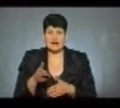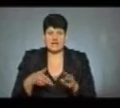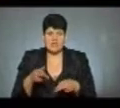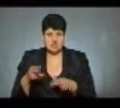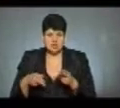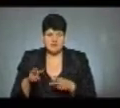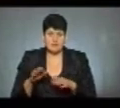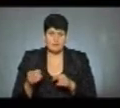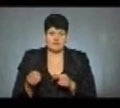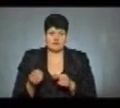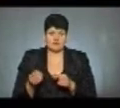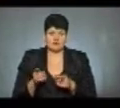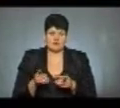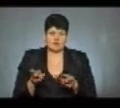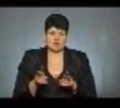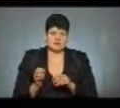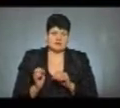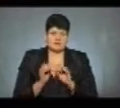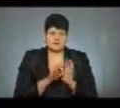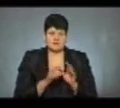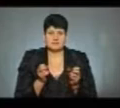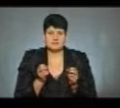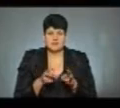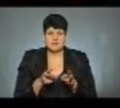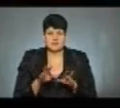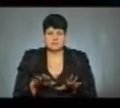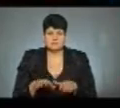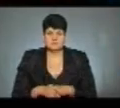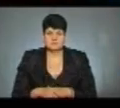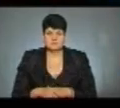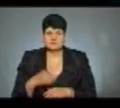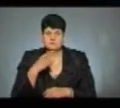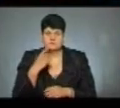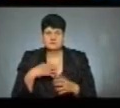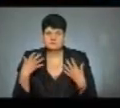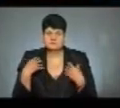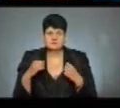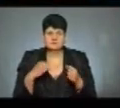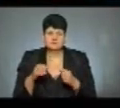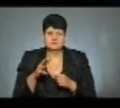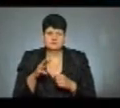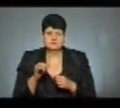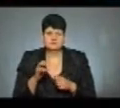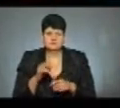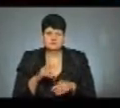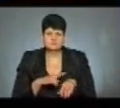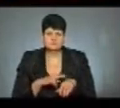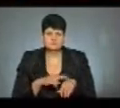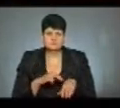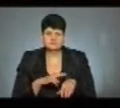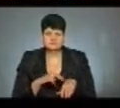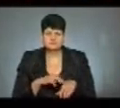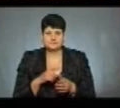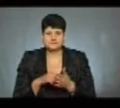нього, завеземо для зберігання спеціально відведене місце. За словами начальника управління муніципальної інспекції Тернопільської